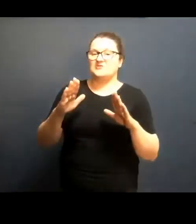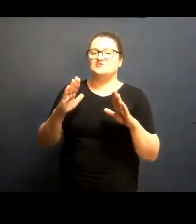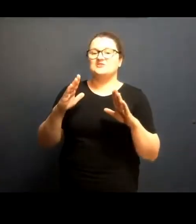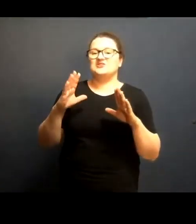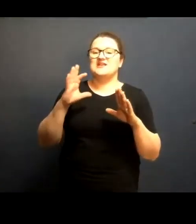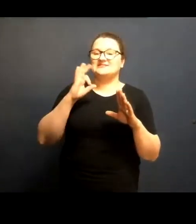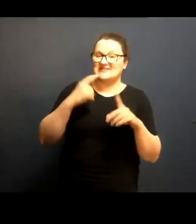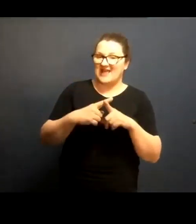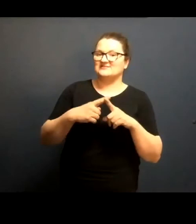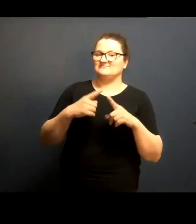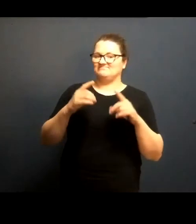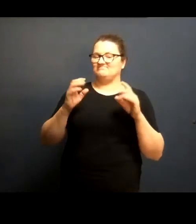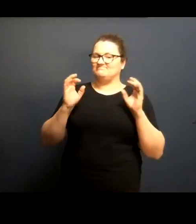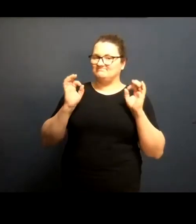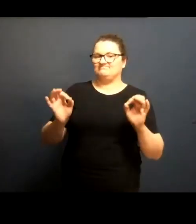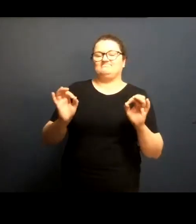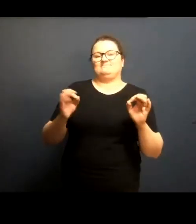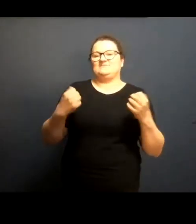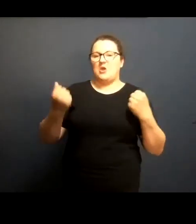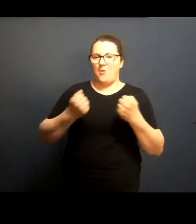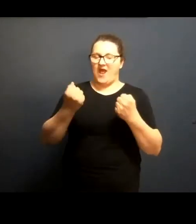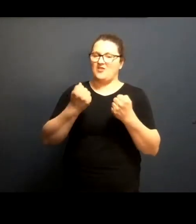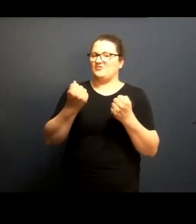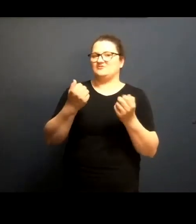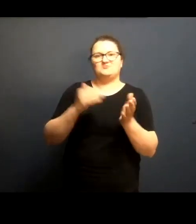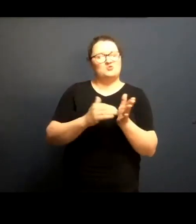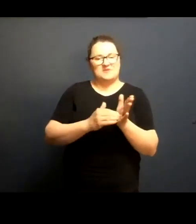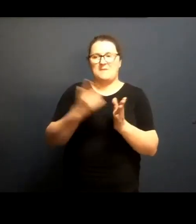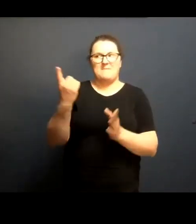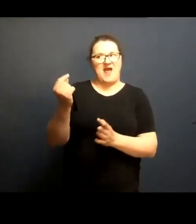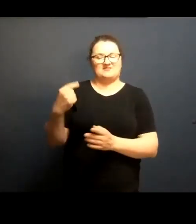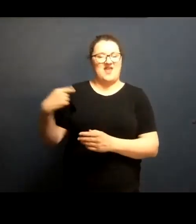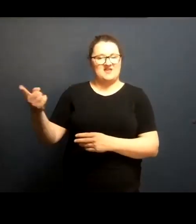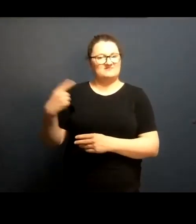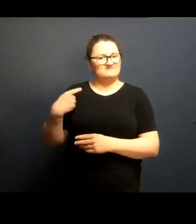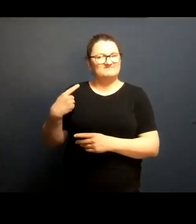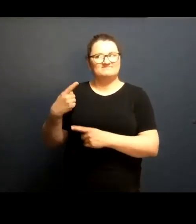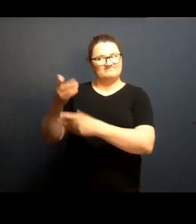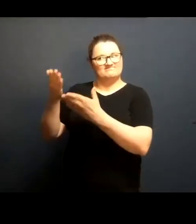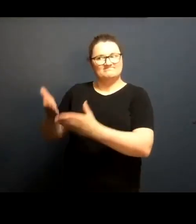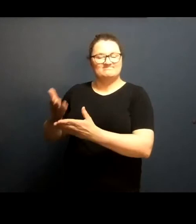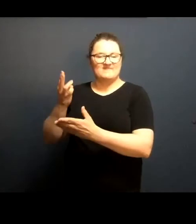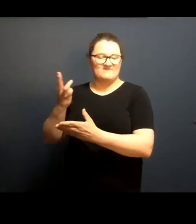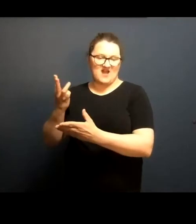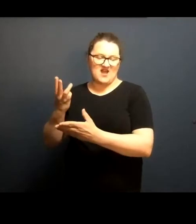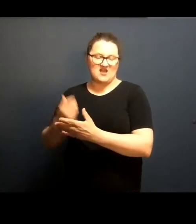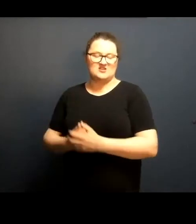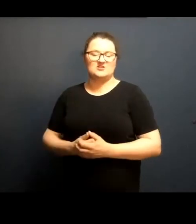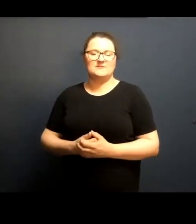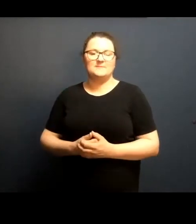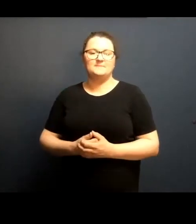działalnością jednak wymagającą partnera i od tego partnera bardzo dużo zależy. No i